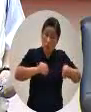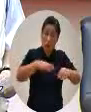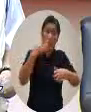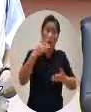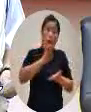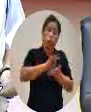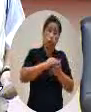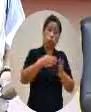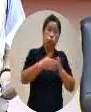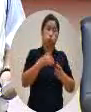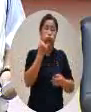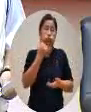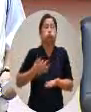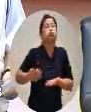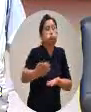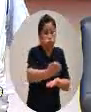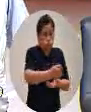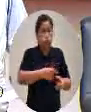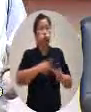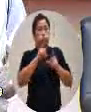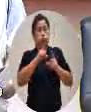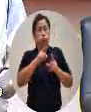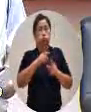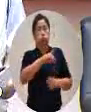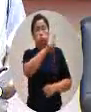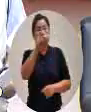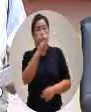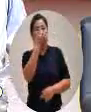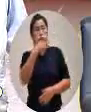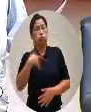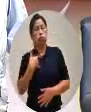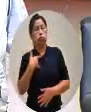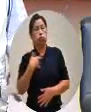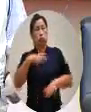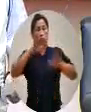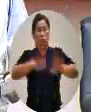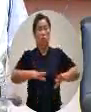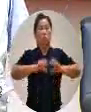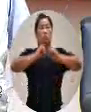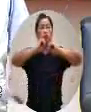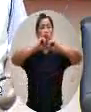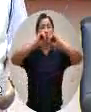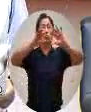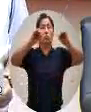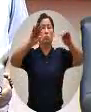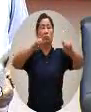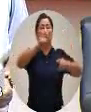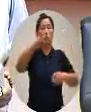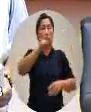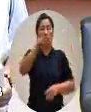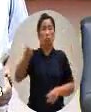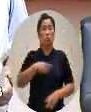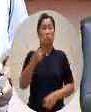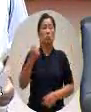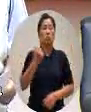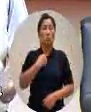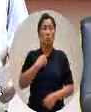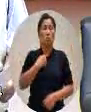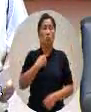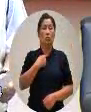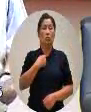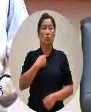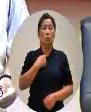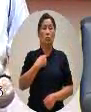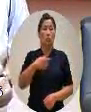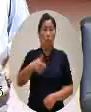用的話我們可以收回來這點很多都不知道但是我在這裡提出讓你知道希望說你能夠